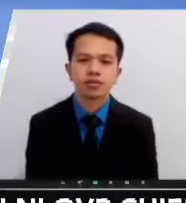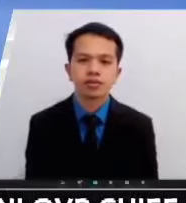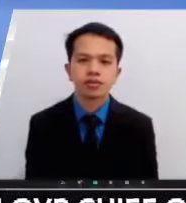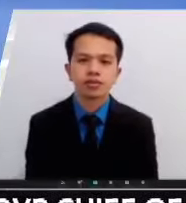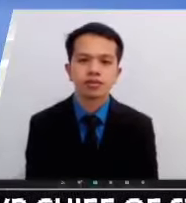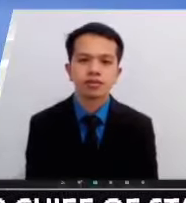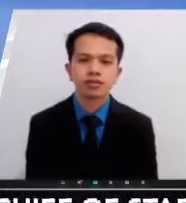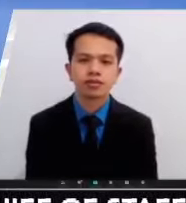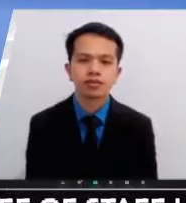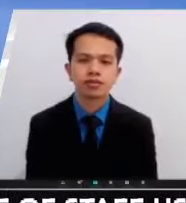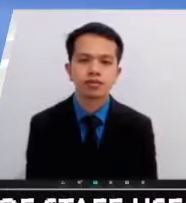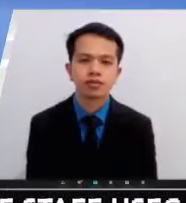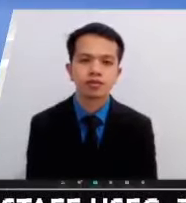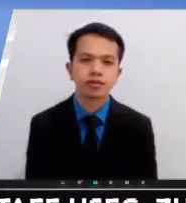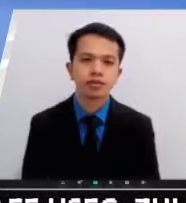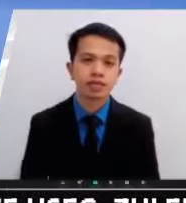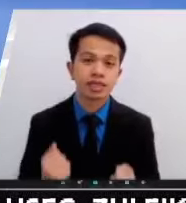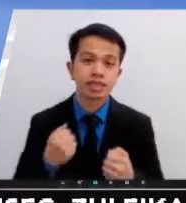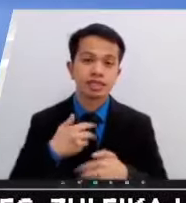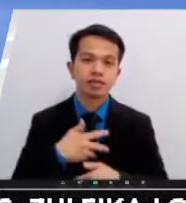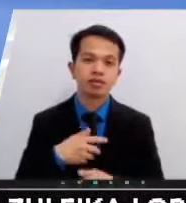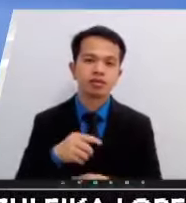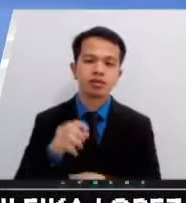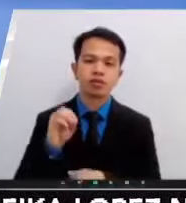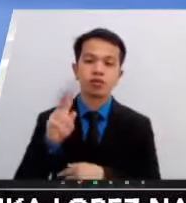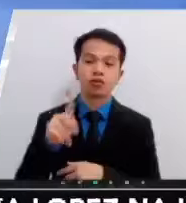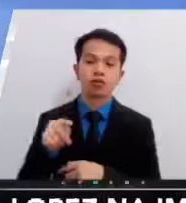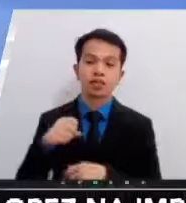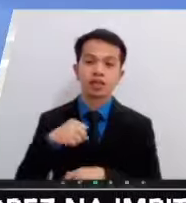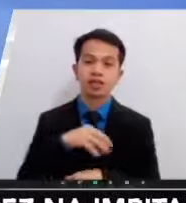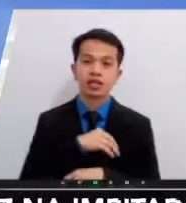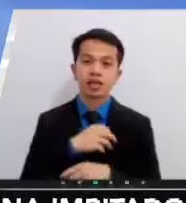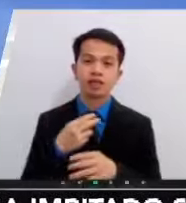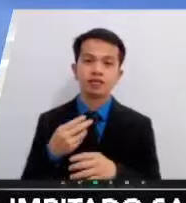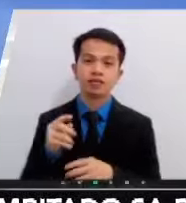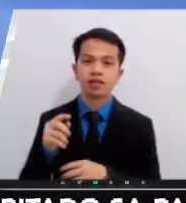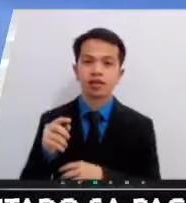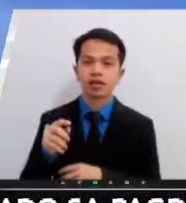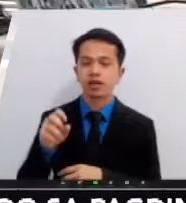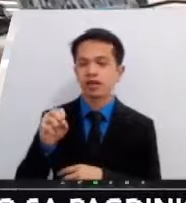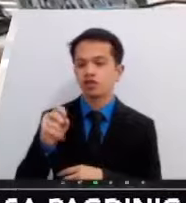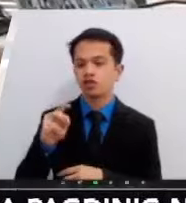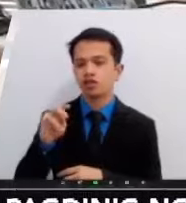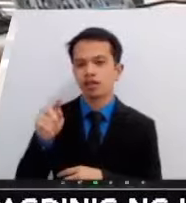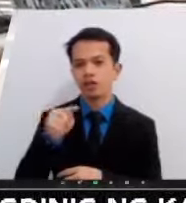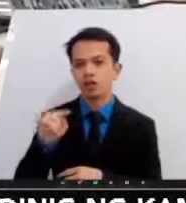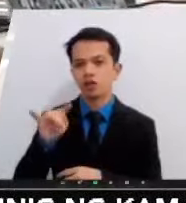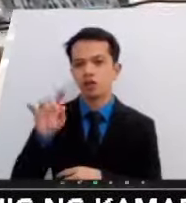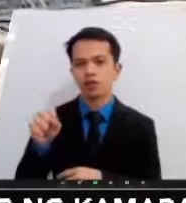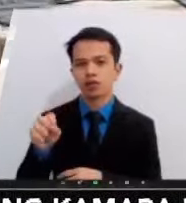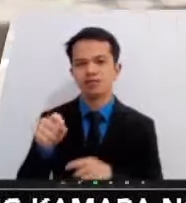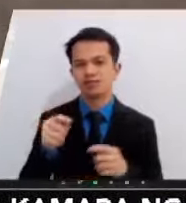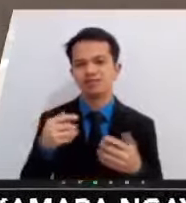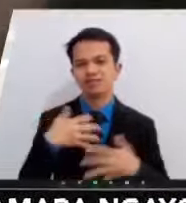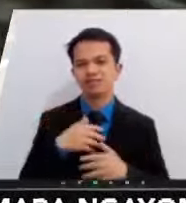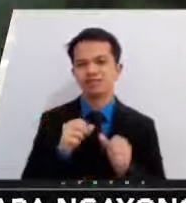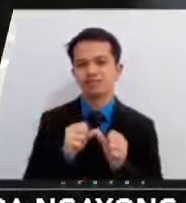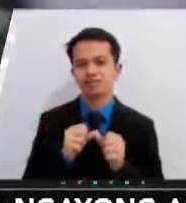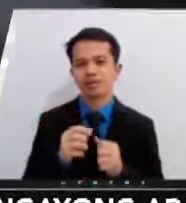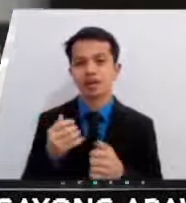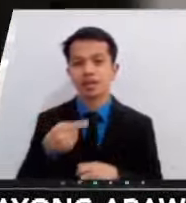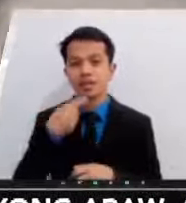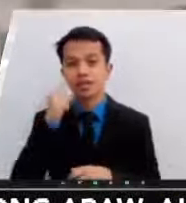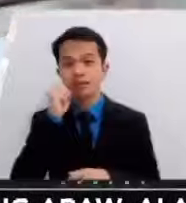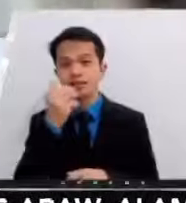Takot pa rin daw si OVP Chief of Staff Undersecretary Zuleika Lopez. Ayon niyan kay Vice President Sara Duterte sa kanyang press